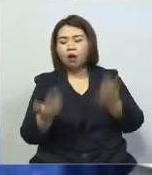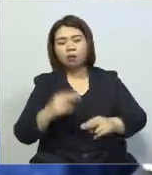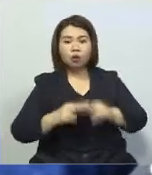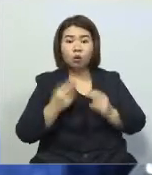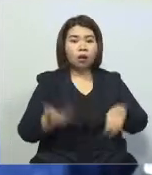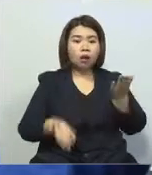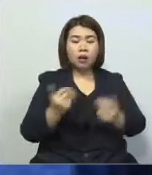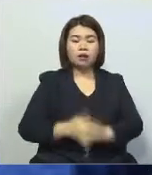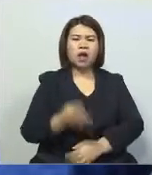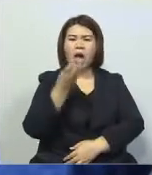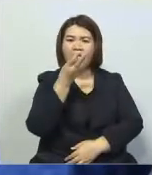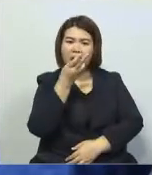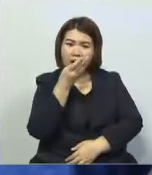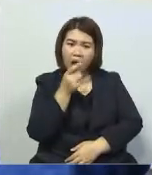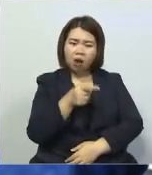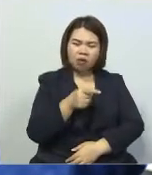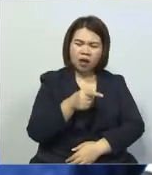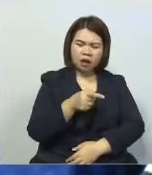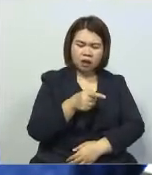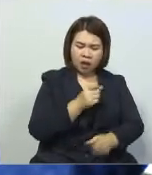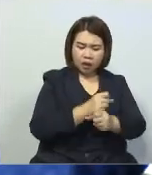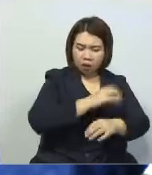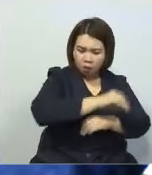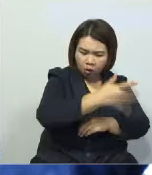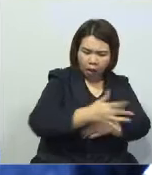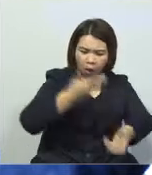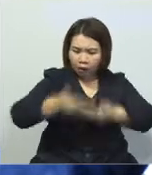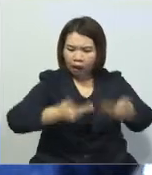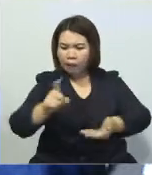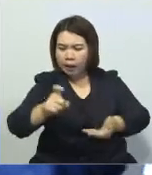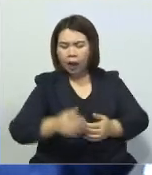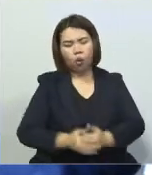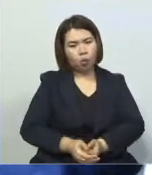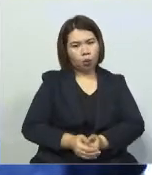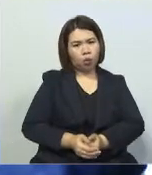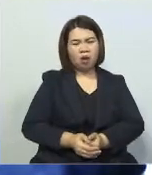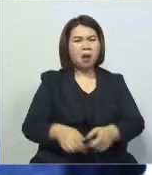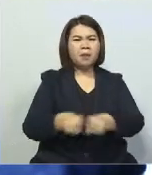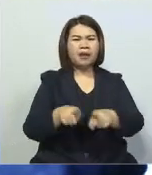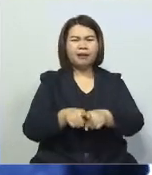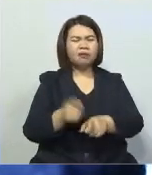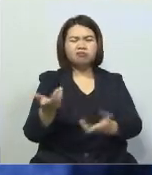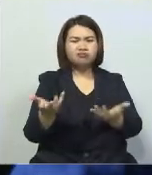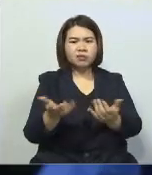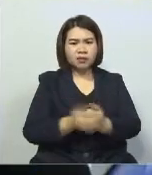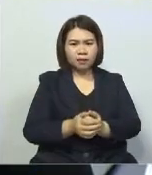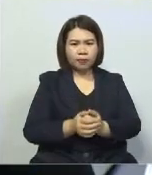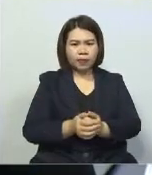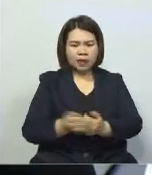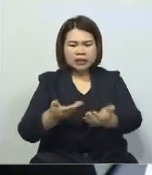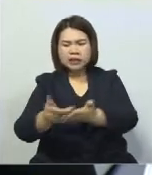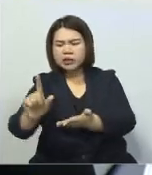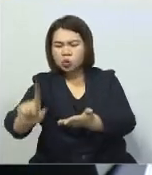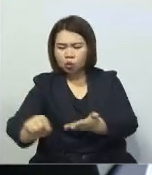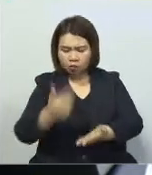ปะเอาข้าวที่มันไม่ตลาดไม่ต้องการมาทำพอมาทำปุ๊บพอไปซื้อเขาก็กดราคาเขาก็บอกว่าพ่อค้าซื้อถูก